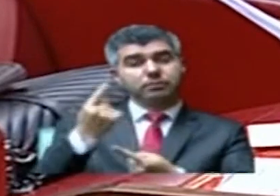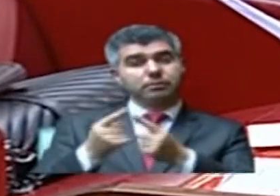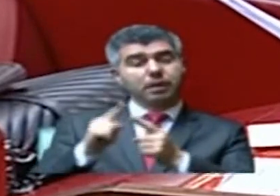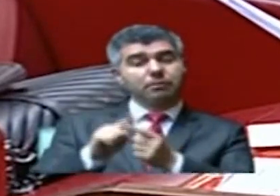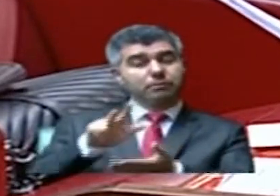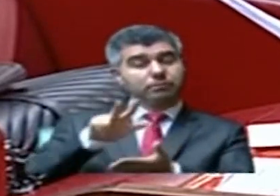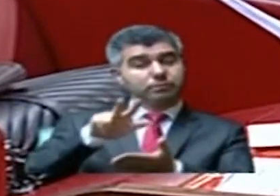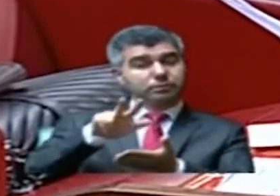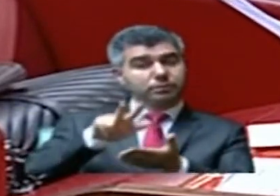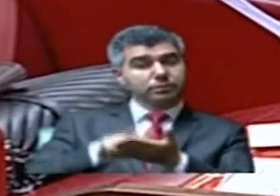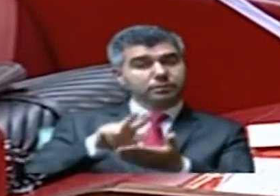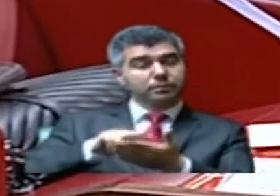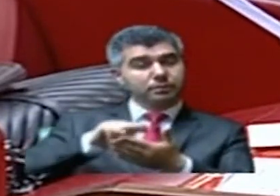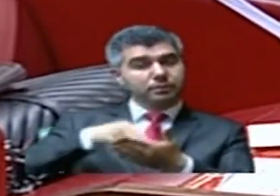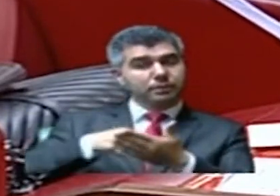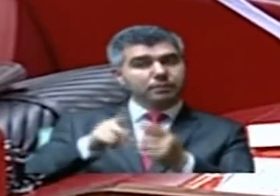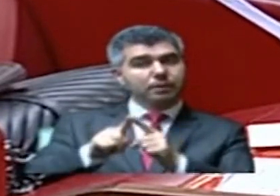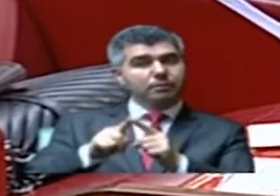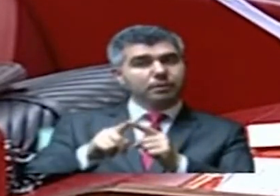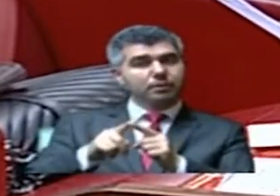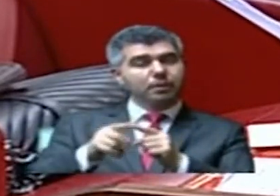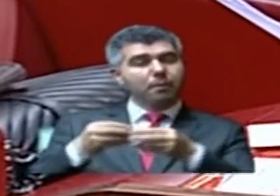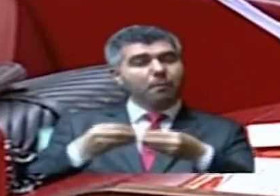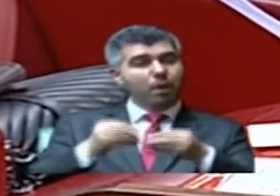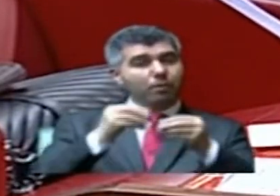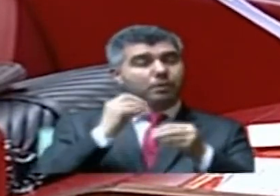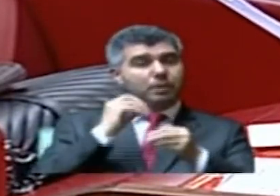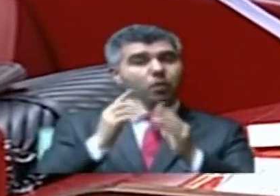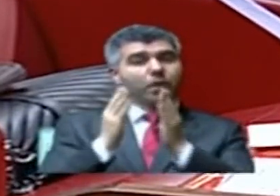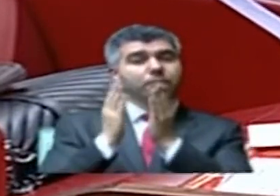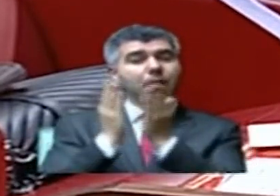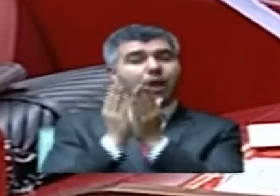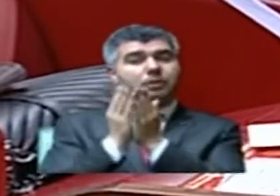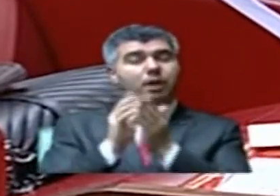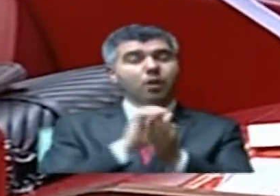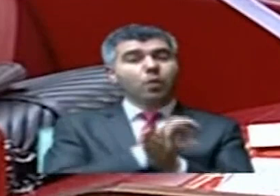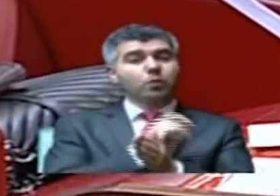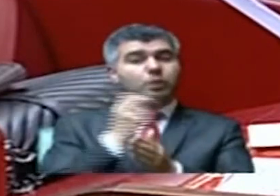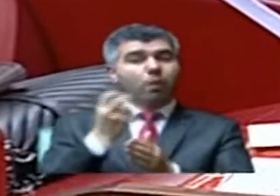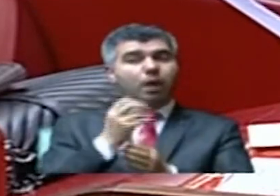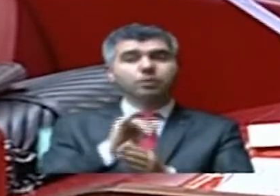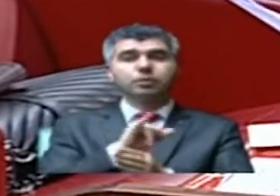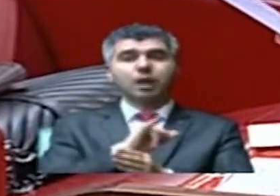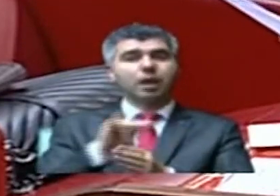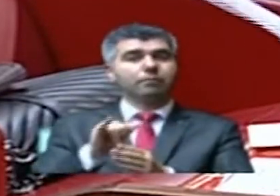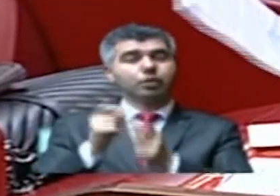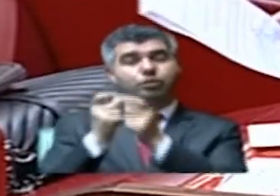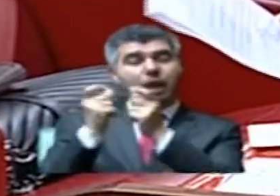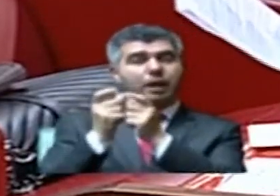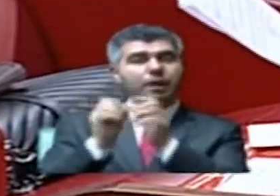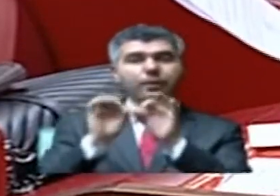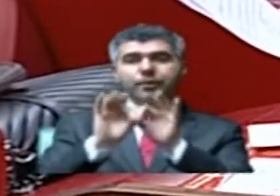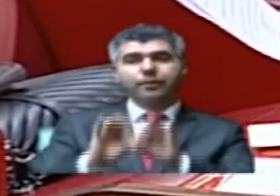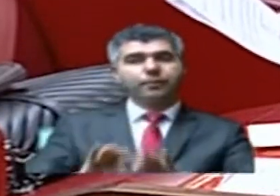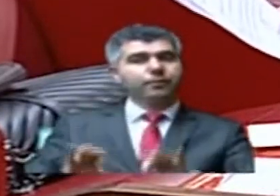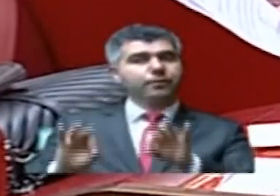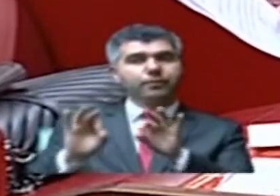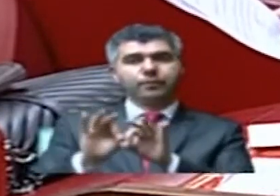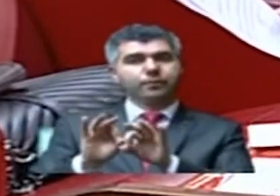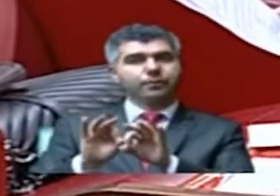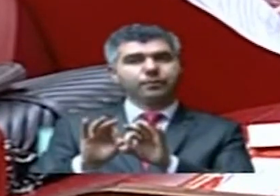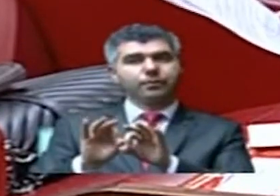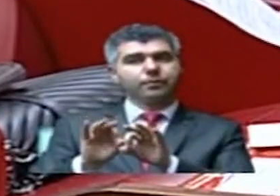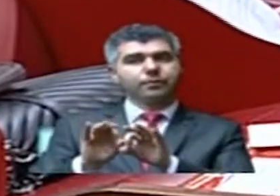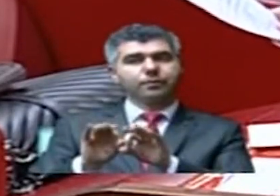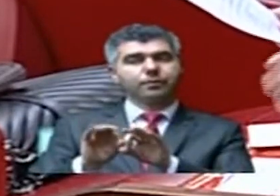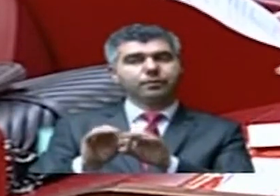قرار يرمي إلى تفويت معاهد التكوين الفندقي والسياحي التابعة لقطاع السياحة. إذن هذا الشيء ما عندوش